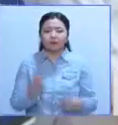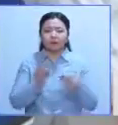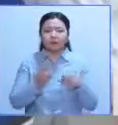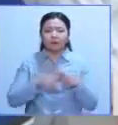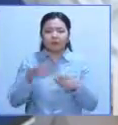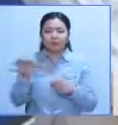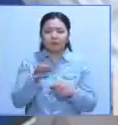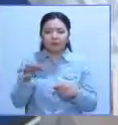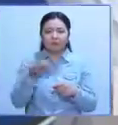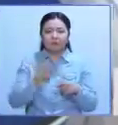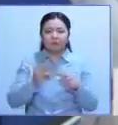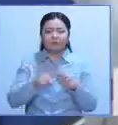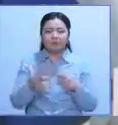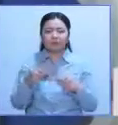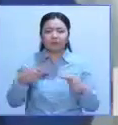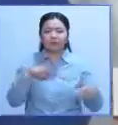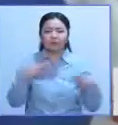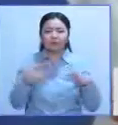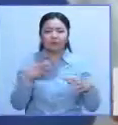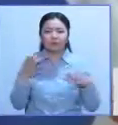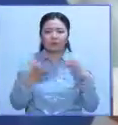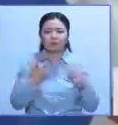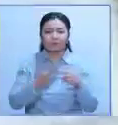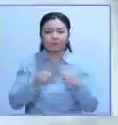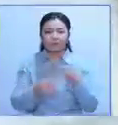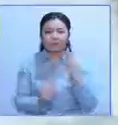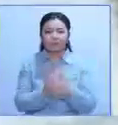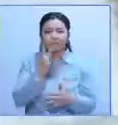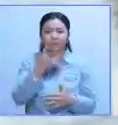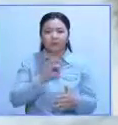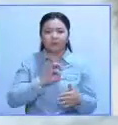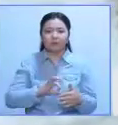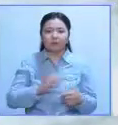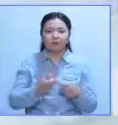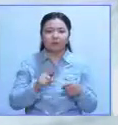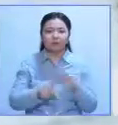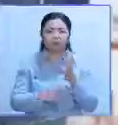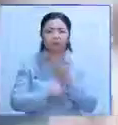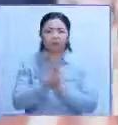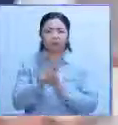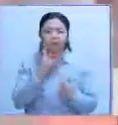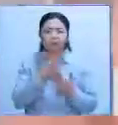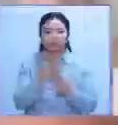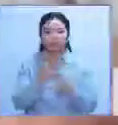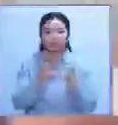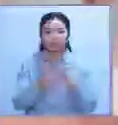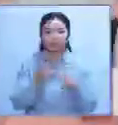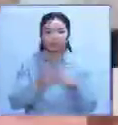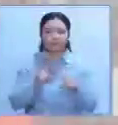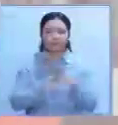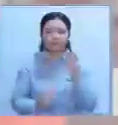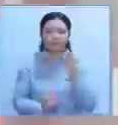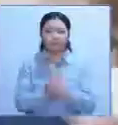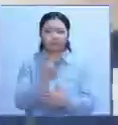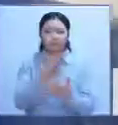Облыстық айкидо және джиу-джитсу федерациясының спортшылары 12 медаль иеленді. Оның ішінде 7 алтын, 3 күміс және 2 қола бар. Жарыс